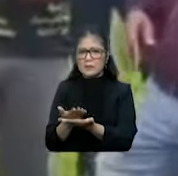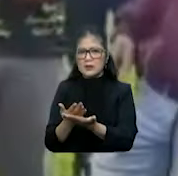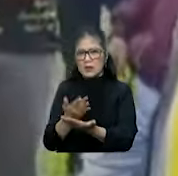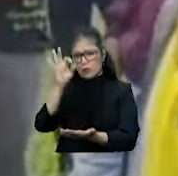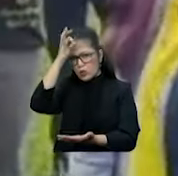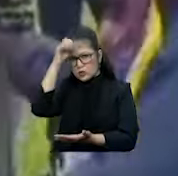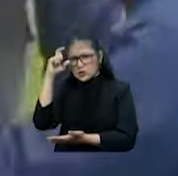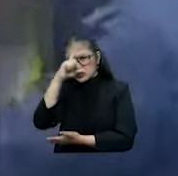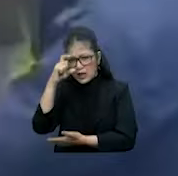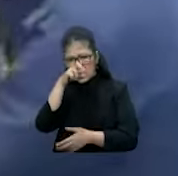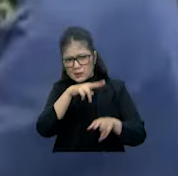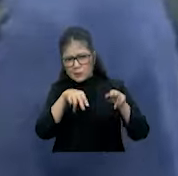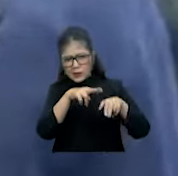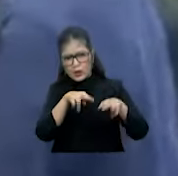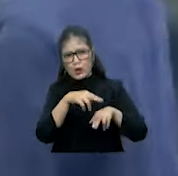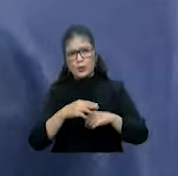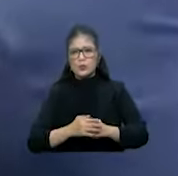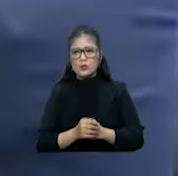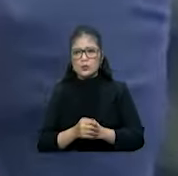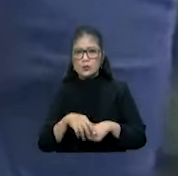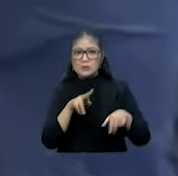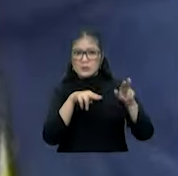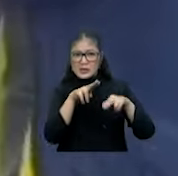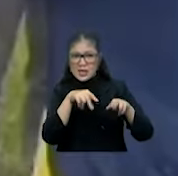melakukan pencarian. Pencarian sempat